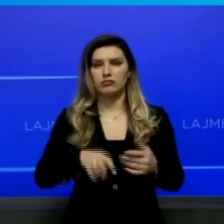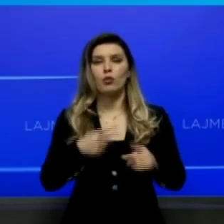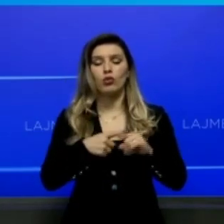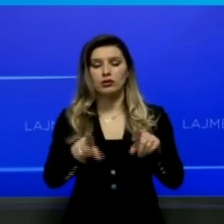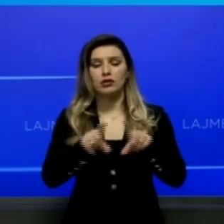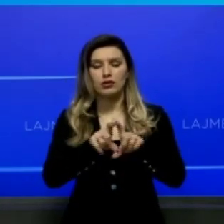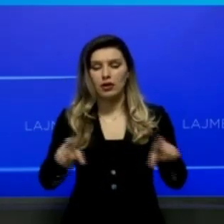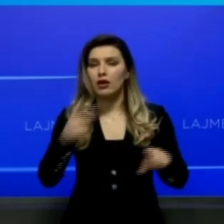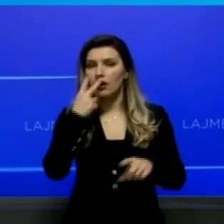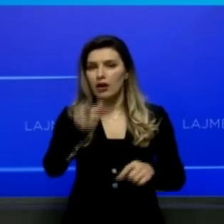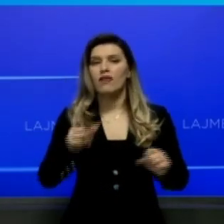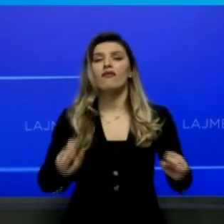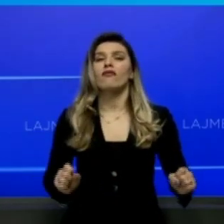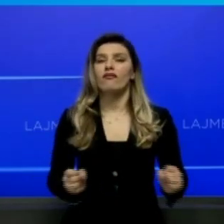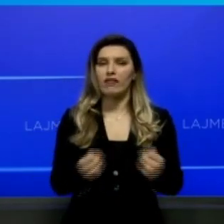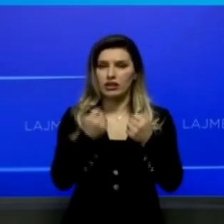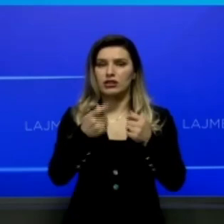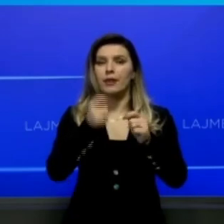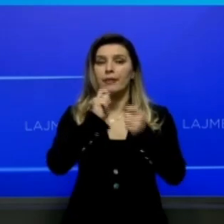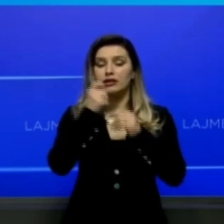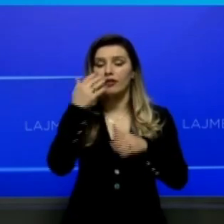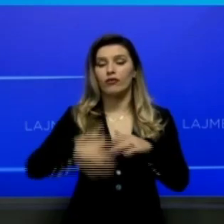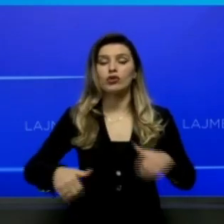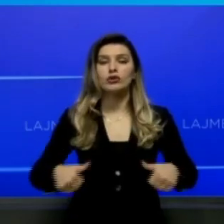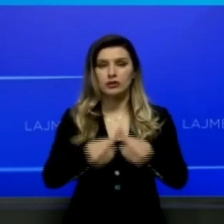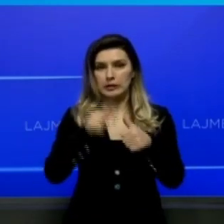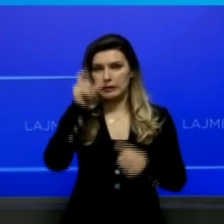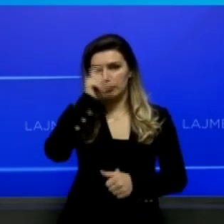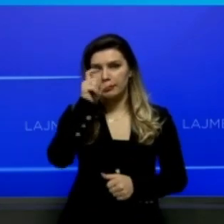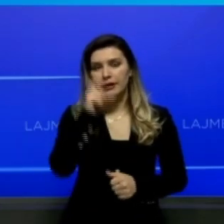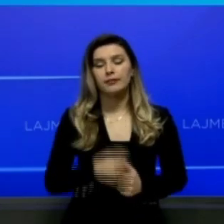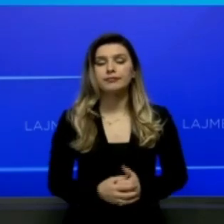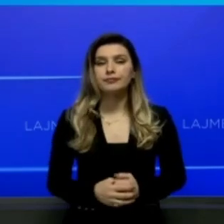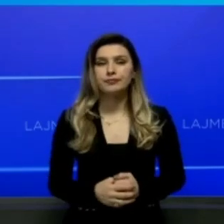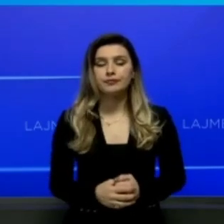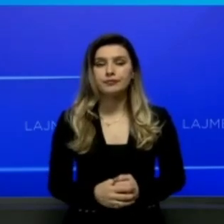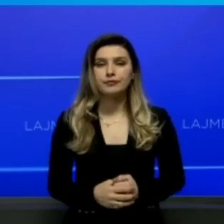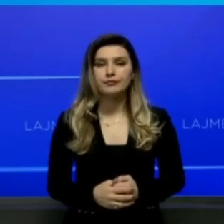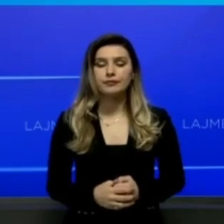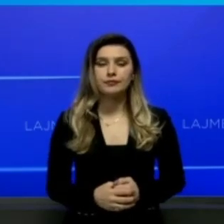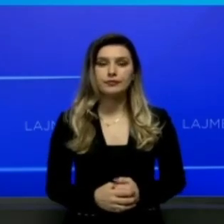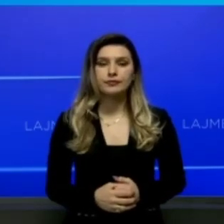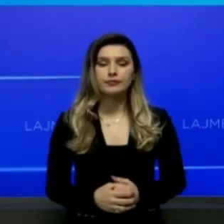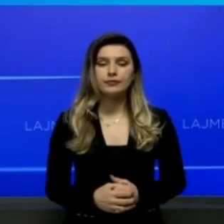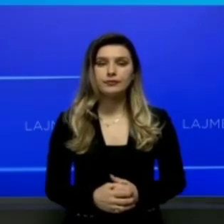se sa vështirë do të jetë marrëveshja finale me Serbinë.